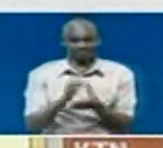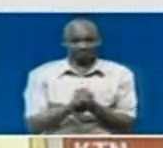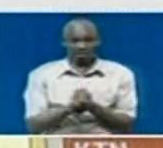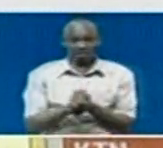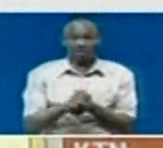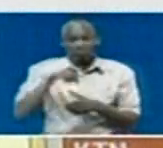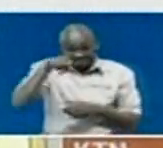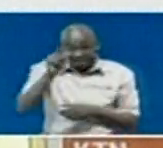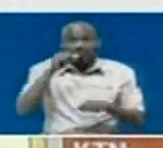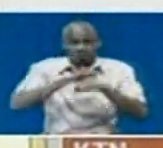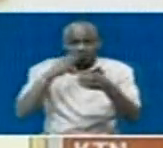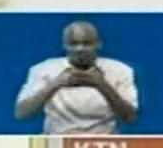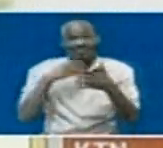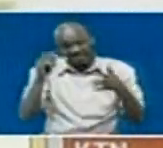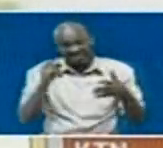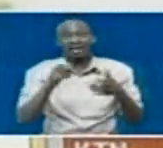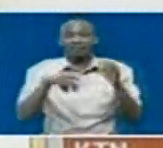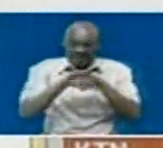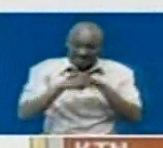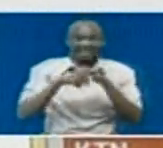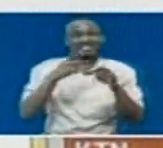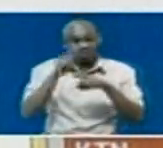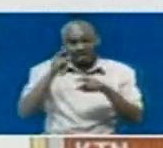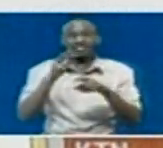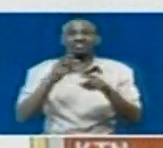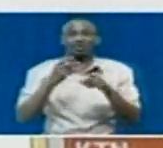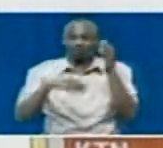sasa umelipiwa shule primary, secondary, university, unasemaje?